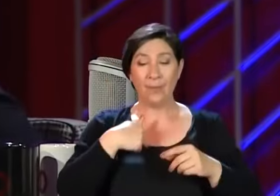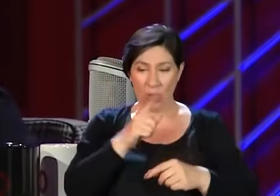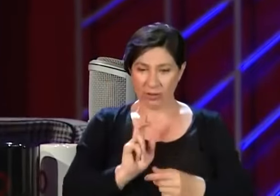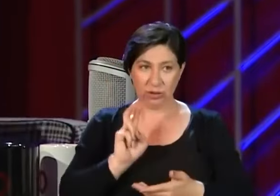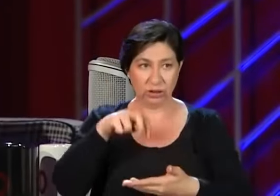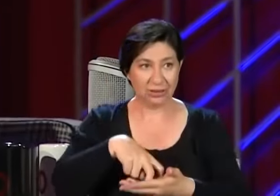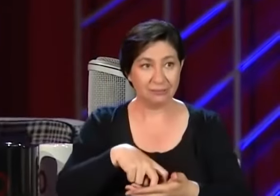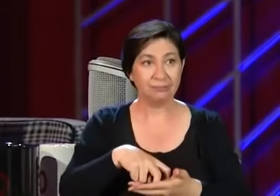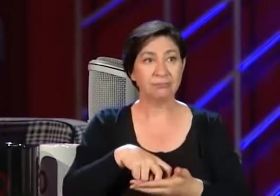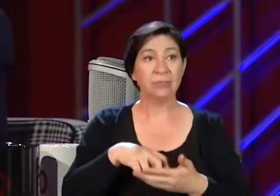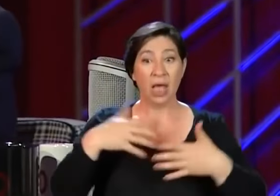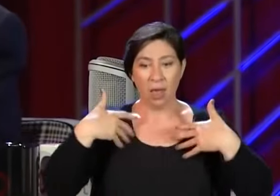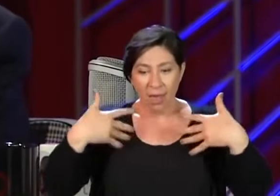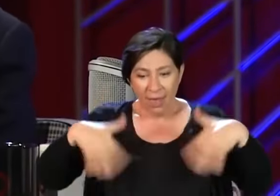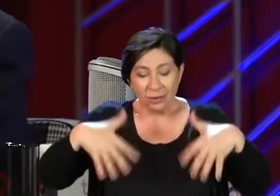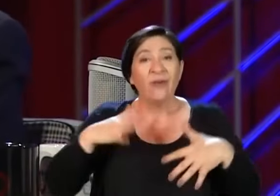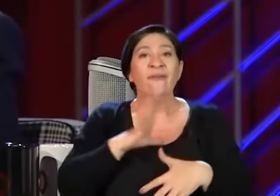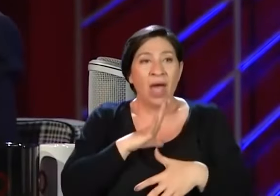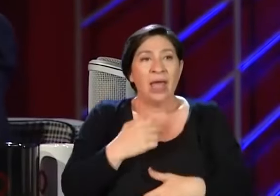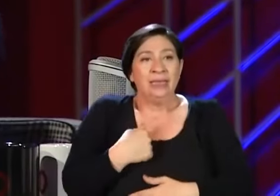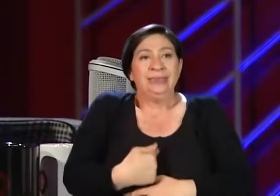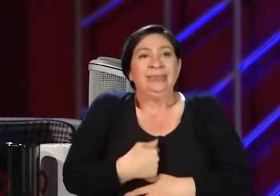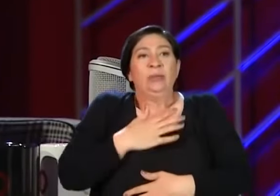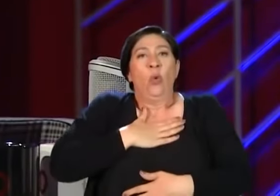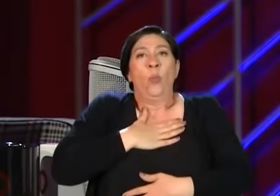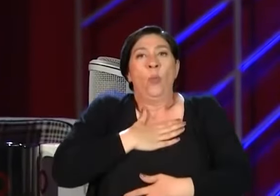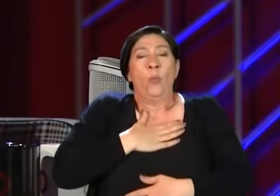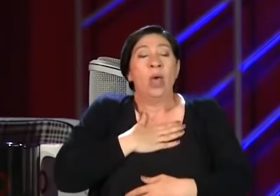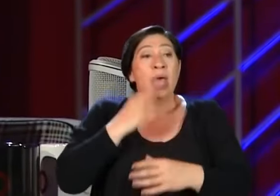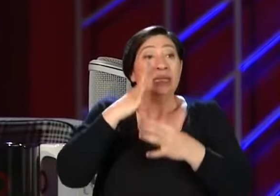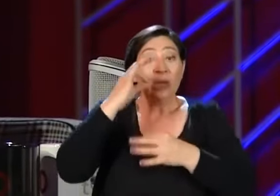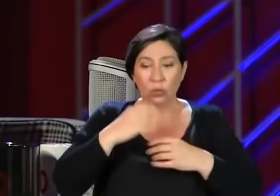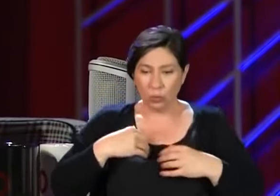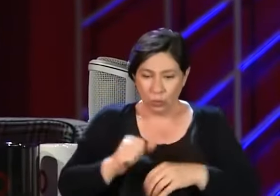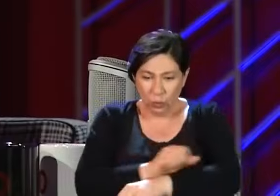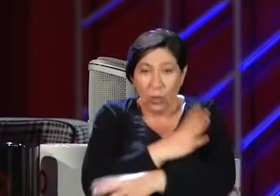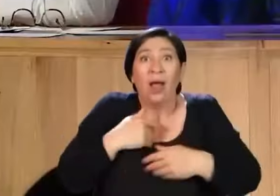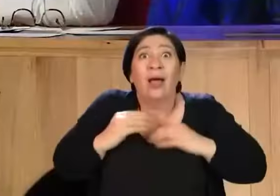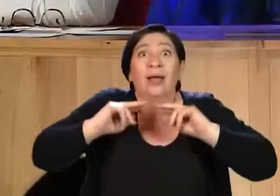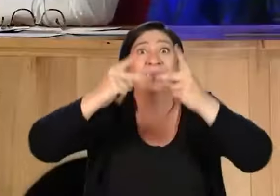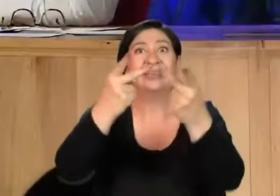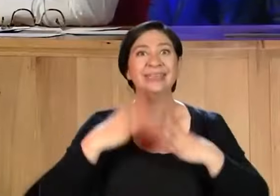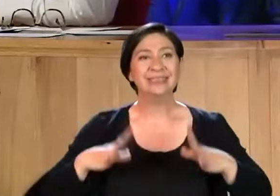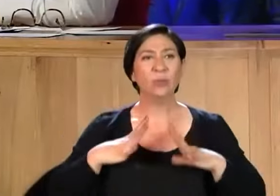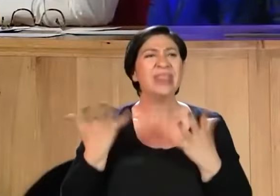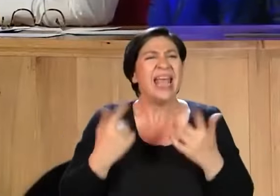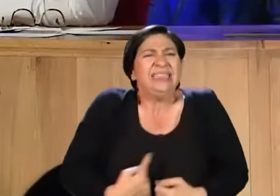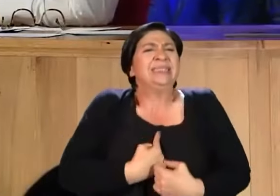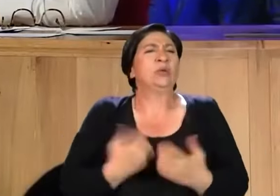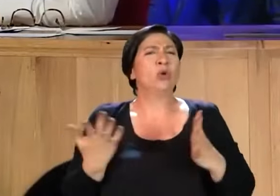çıktım. Tabii heyecanım var, bunu hissediyorum. İnsanlara duygularımı geçirmek zorunda. Tümüyle ne hissediyorsam